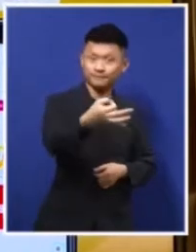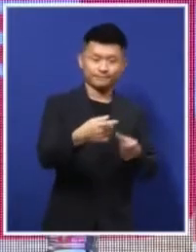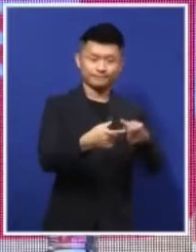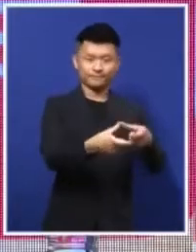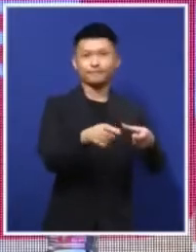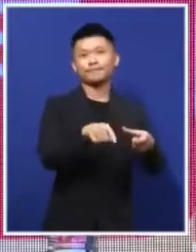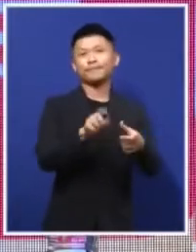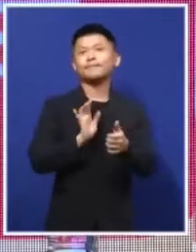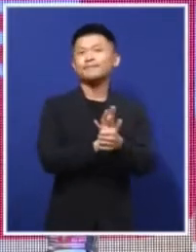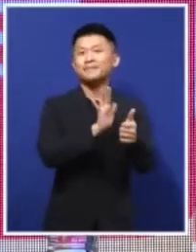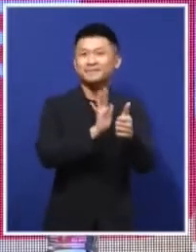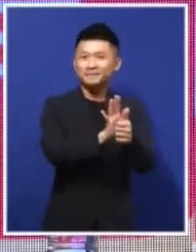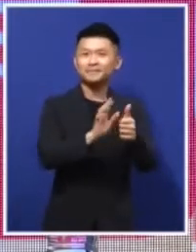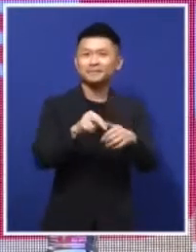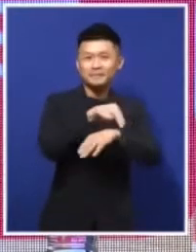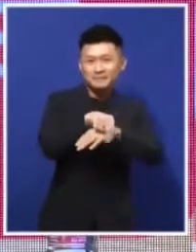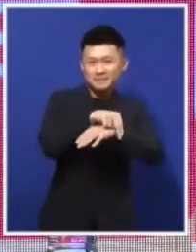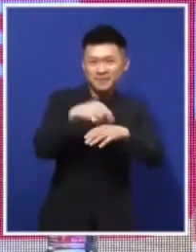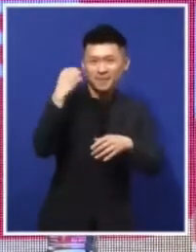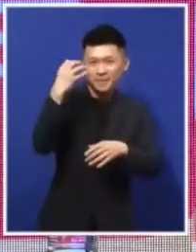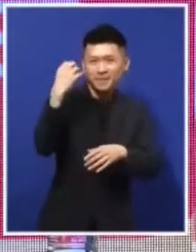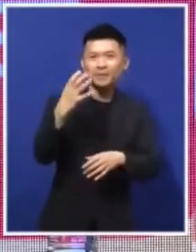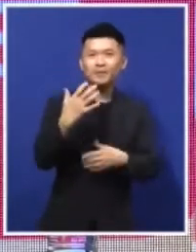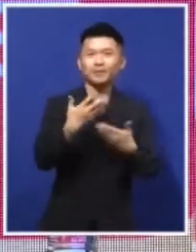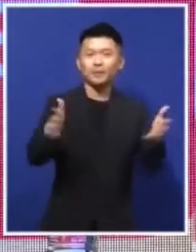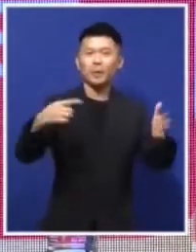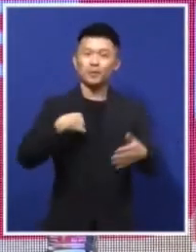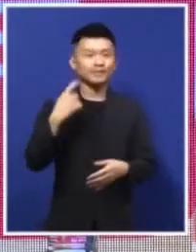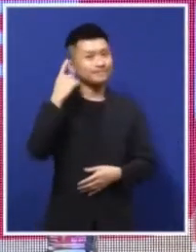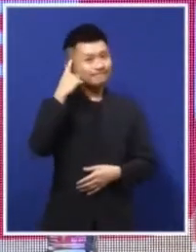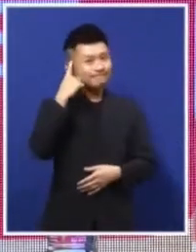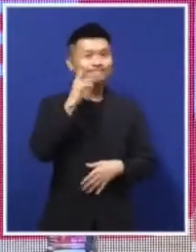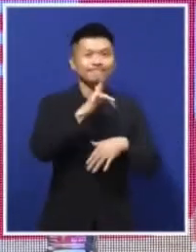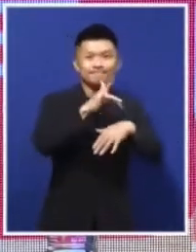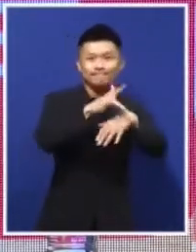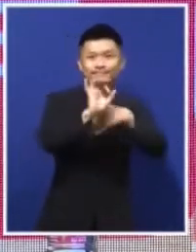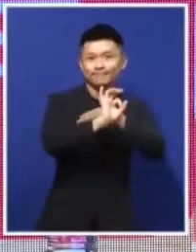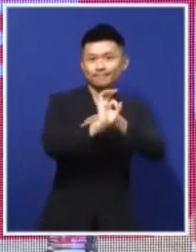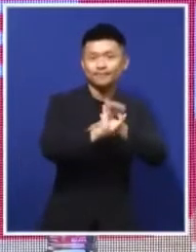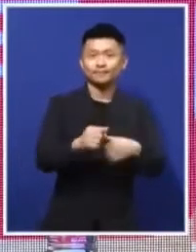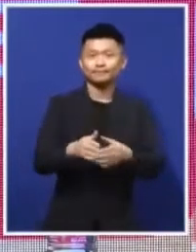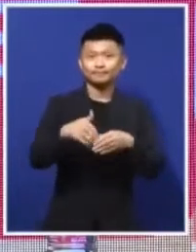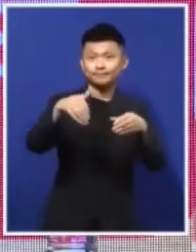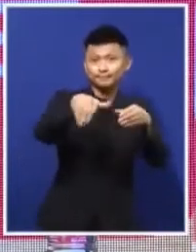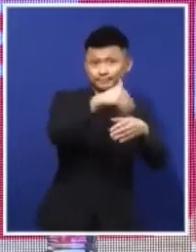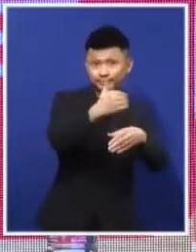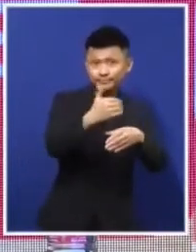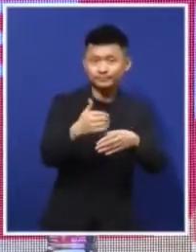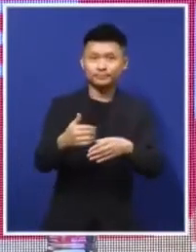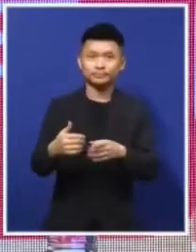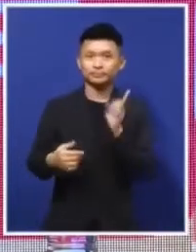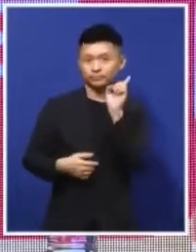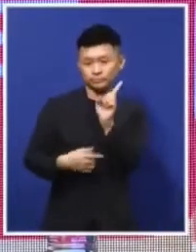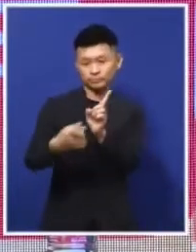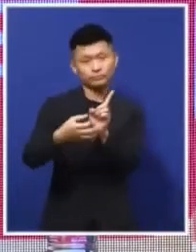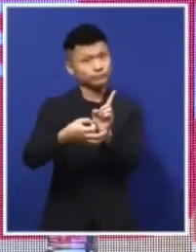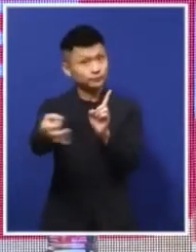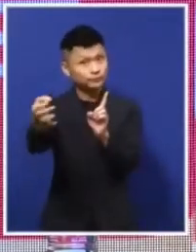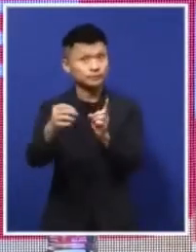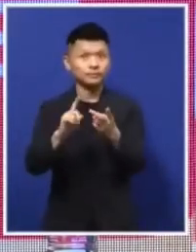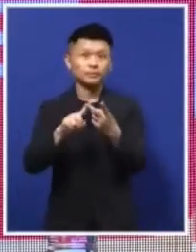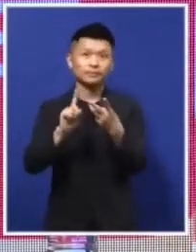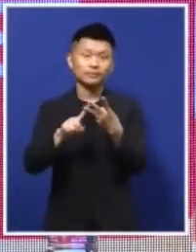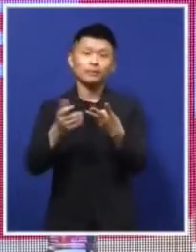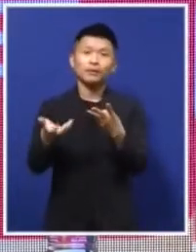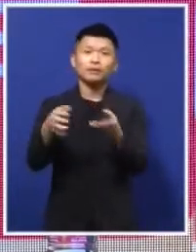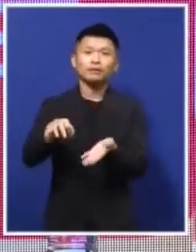年帮台湾 Pay 做了蛮多设计，然后我想说自己体验看看。但是不管是信用卡或者是行动支付，或者刚刚